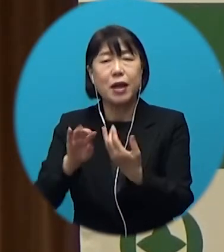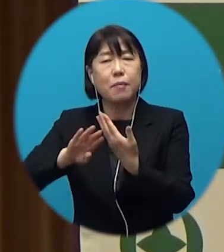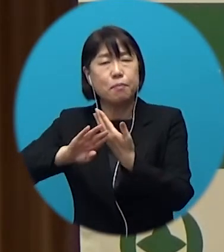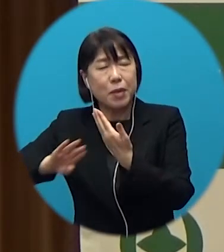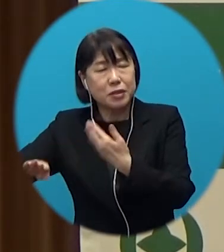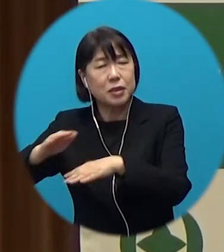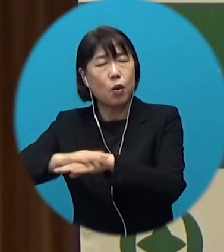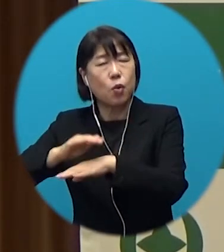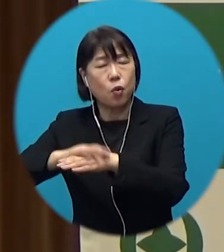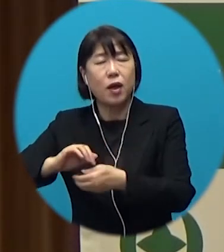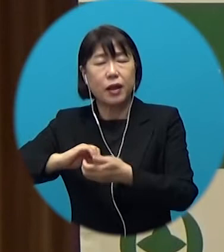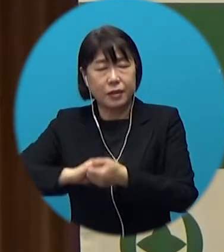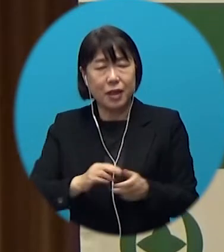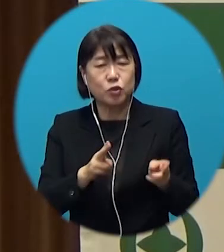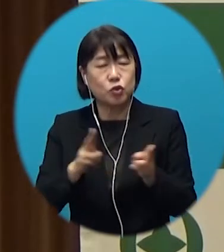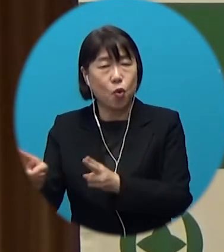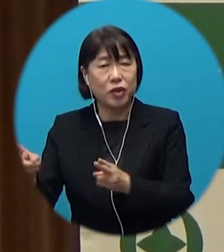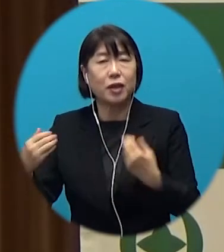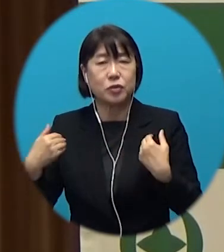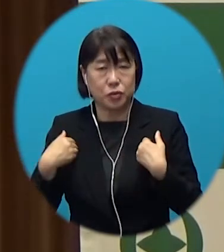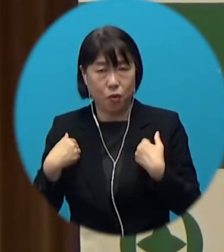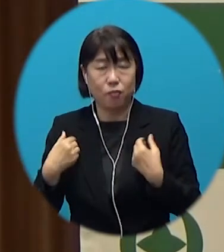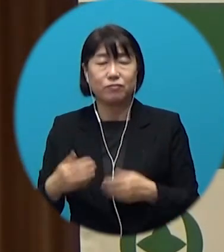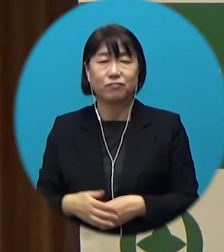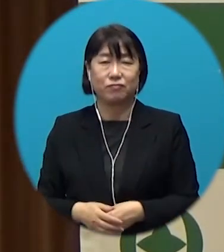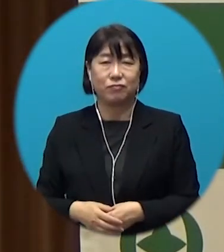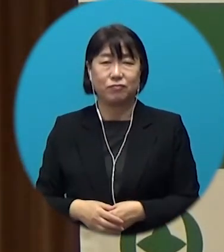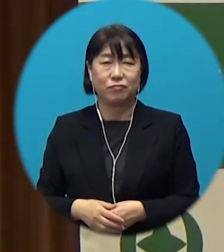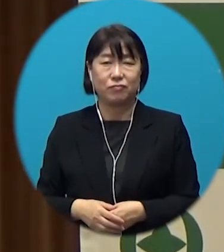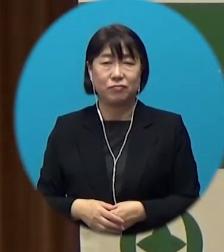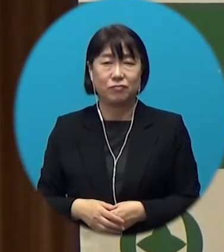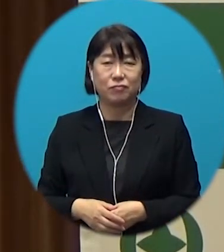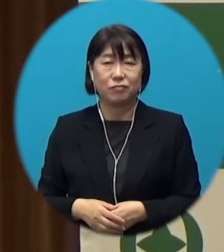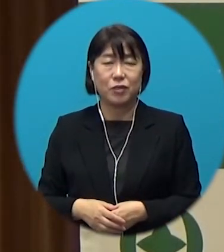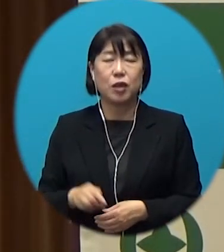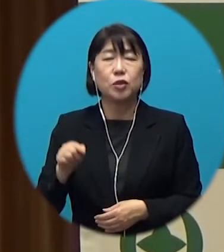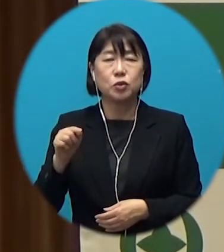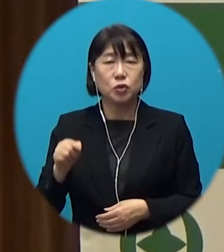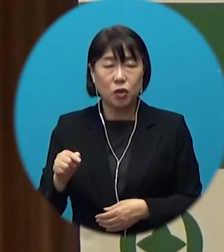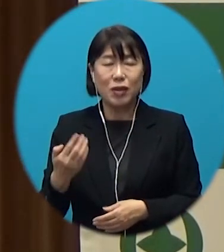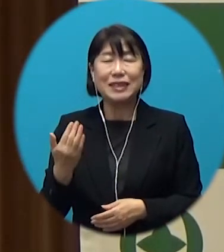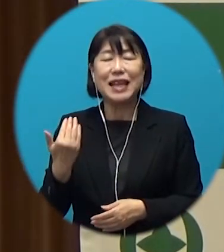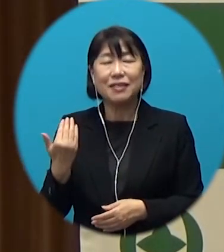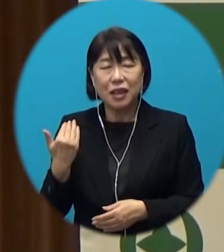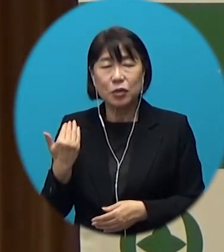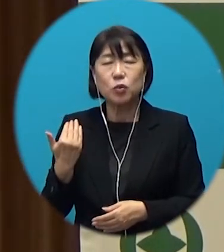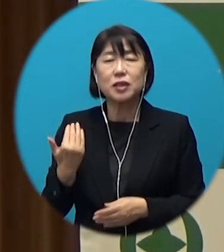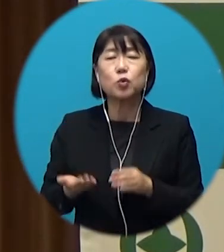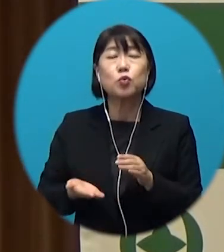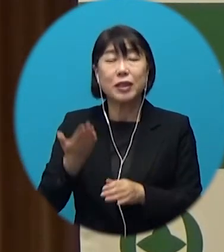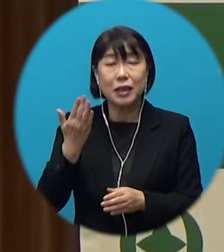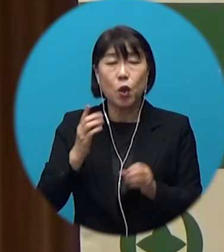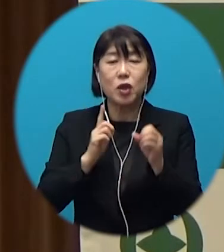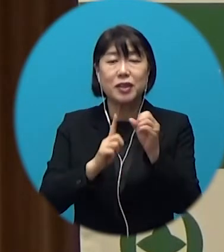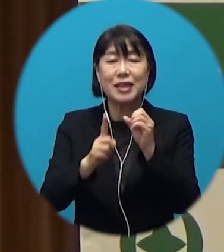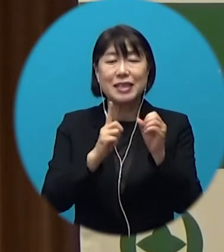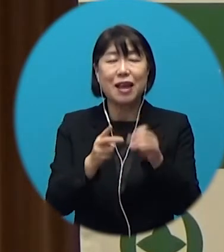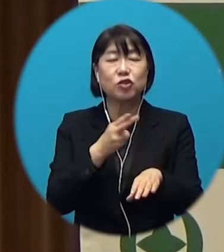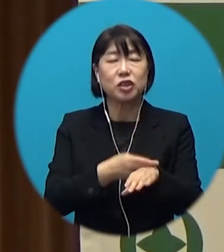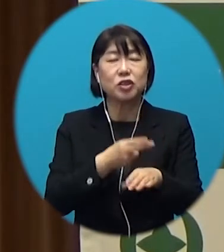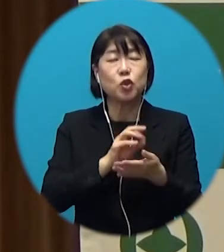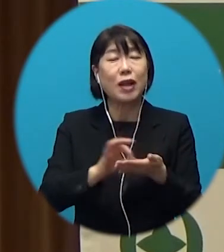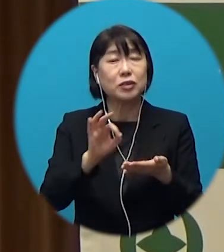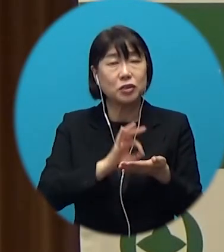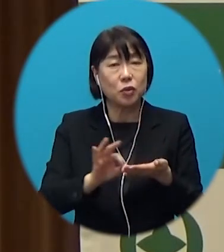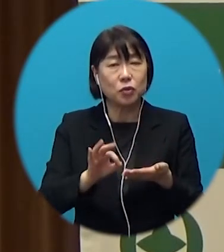ず用意しなければいけないと思ってまして、それは典型としてでの上でのデジタル技術を活用になっていくというふうにご理解いただければ